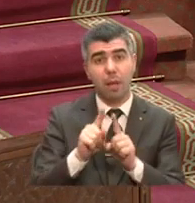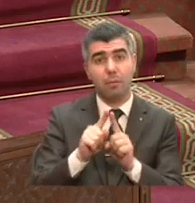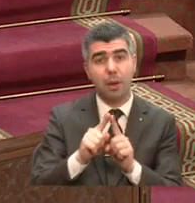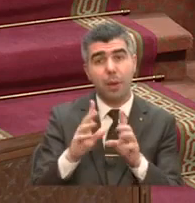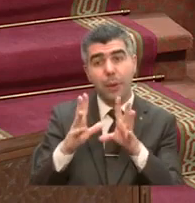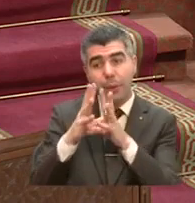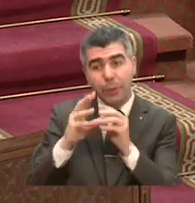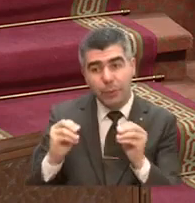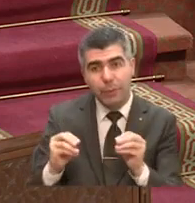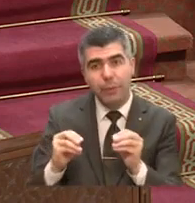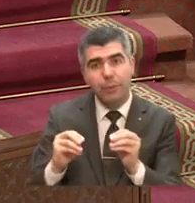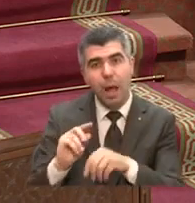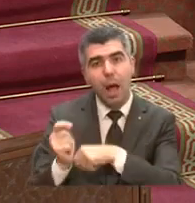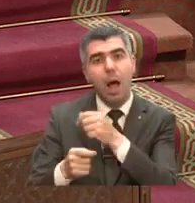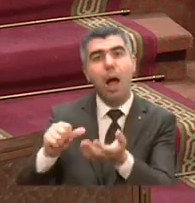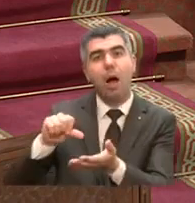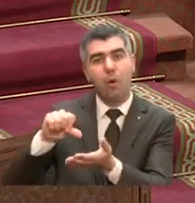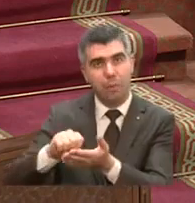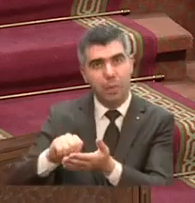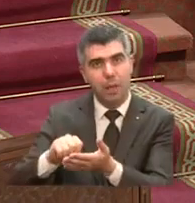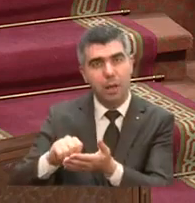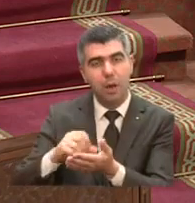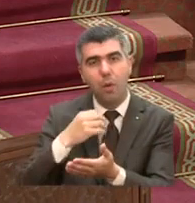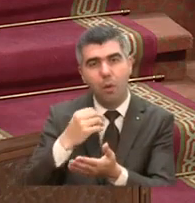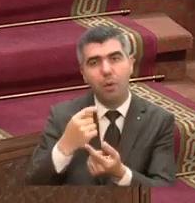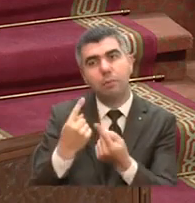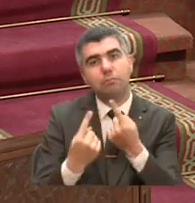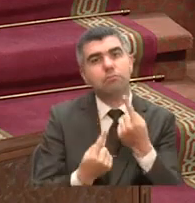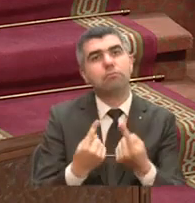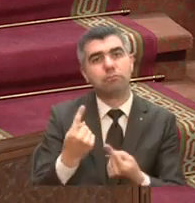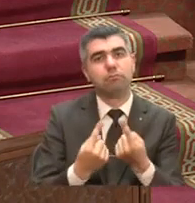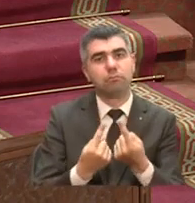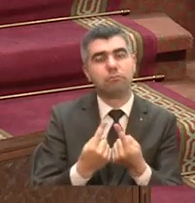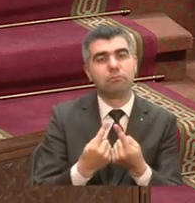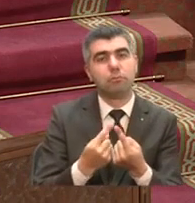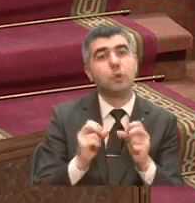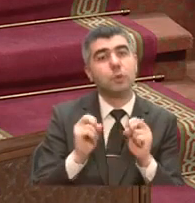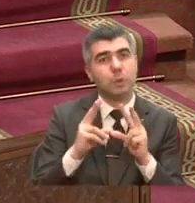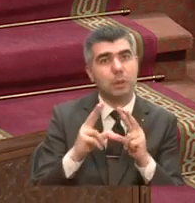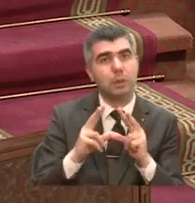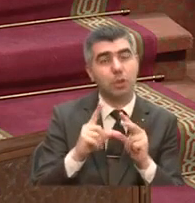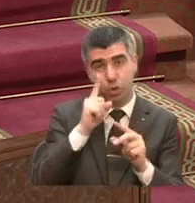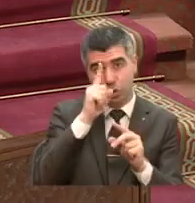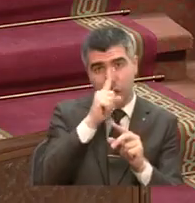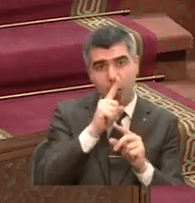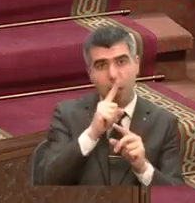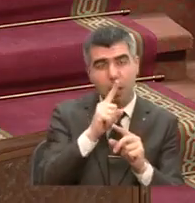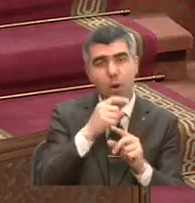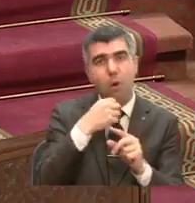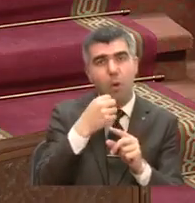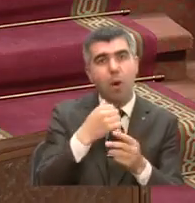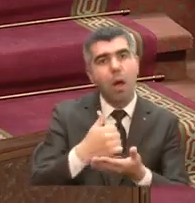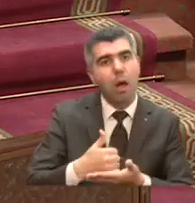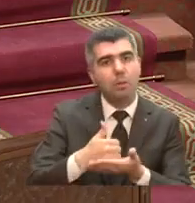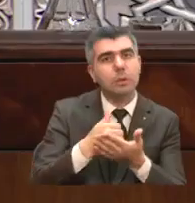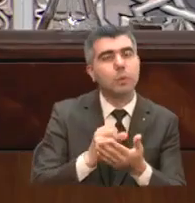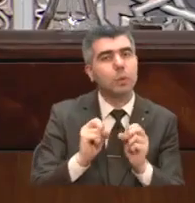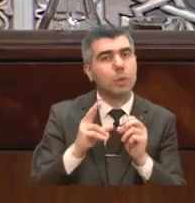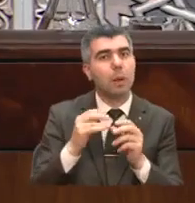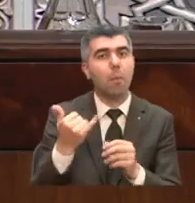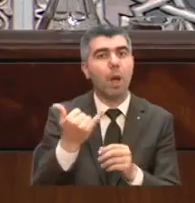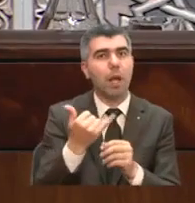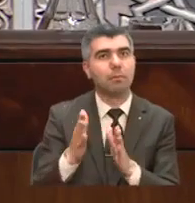القروي في بعض المناطق ستستمر لبضع سنوات، نعالجوها بتدابير استباقية غنديروها. شكرا